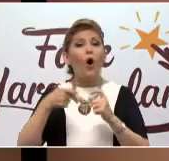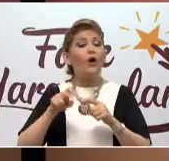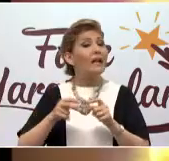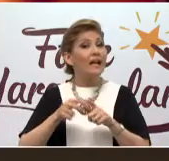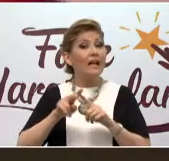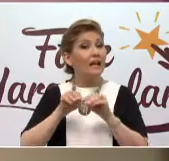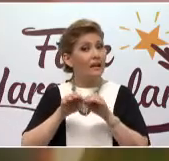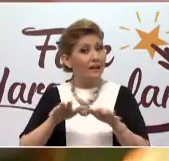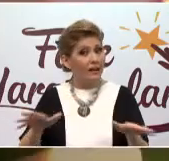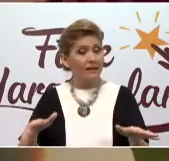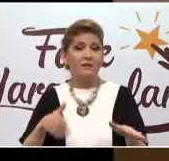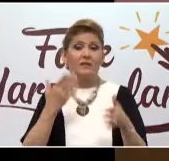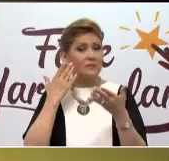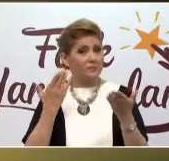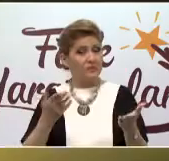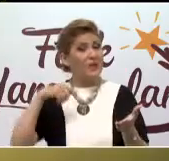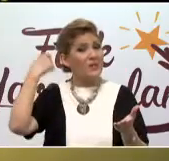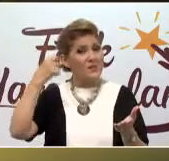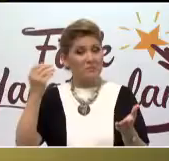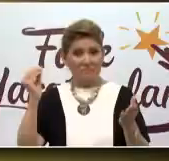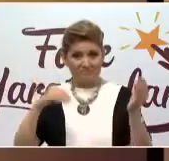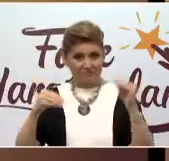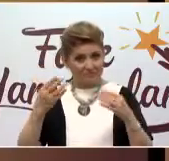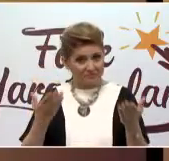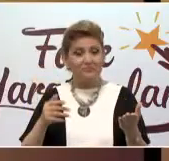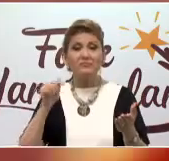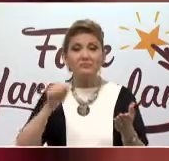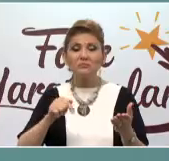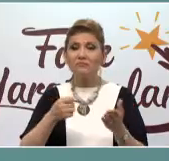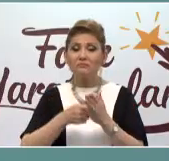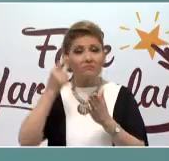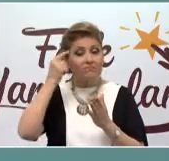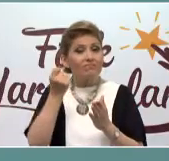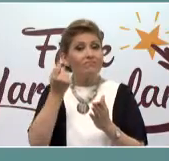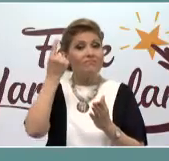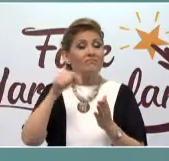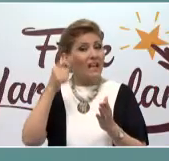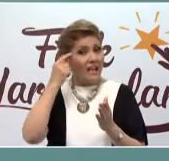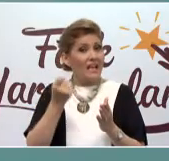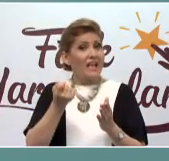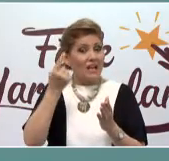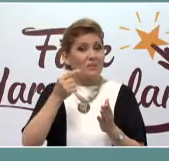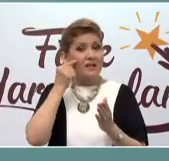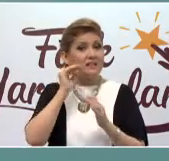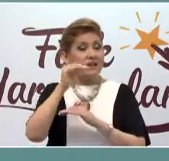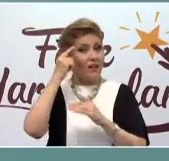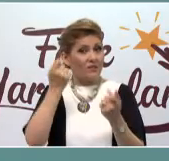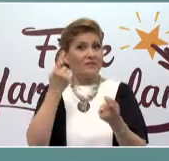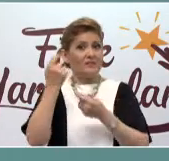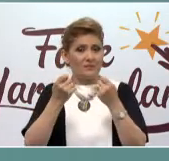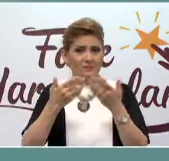şekilde ele alındığı filmleri getirmek. Bunlarla ilham vermek ve bu ilhamla da insanları harekete geçirmek.